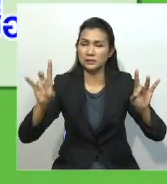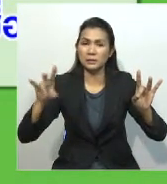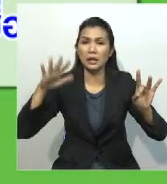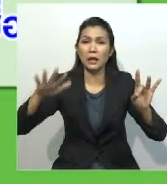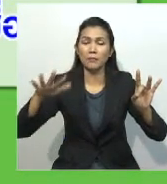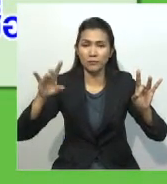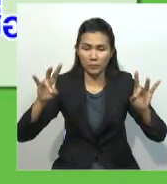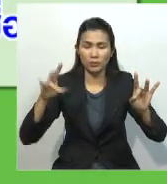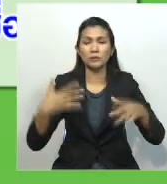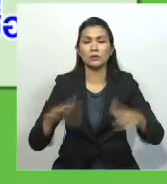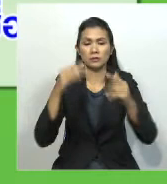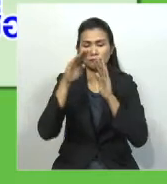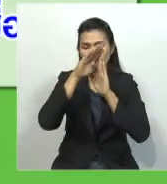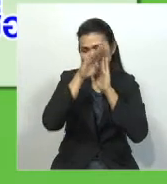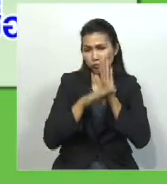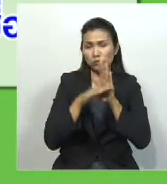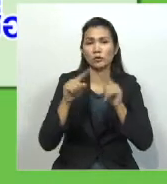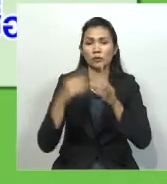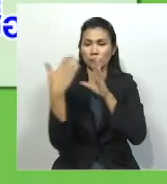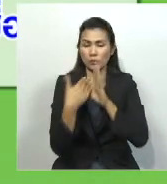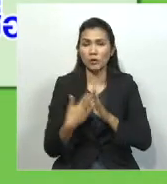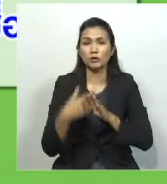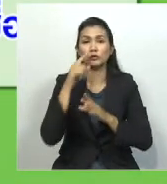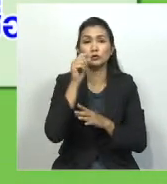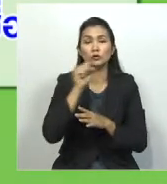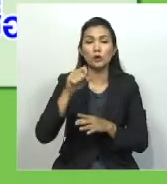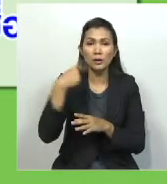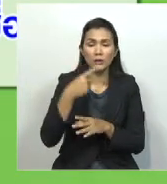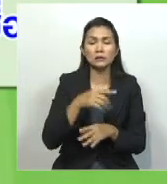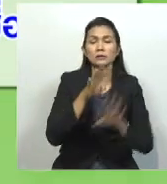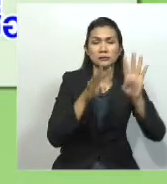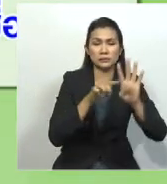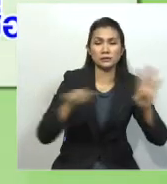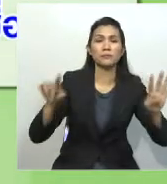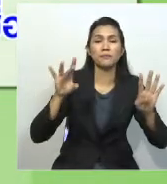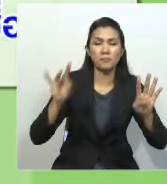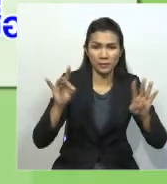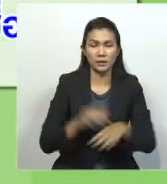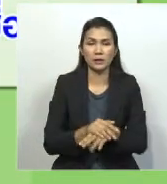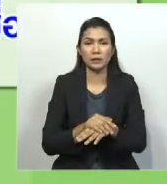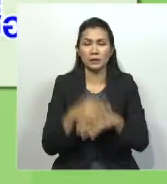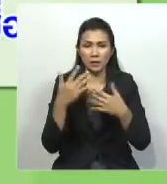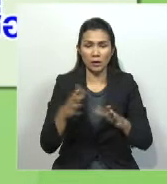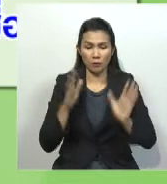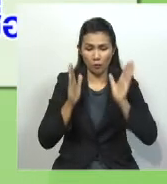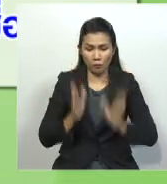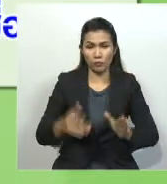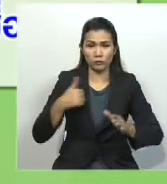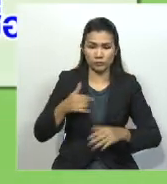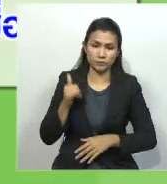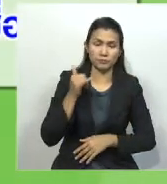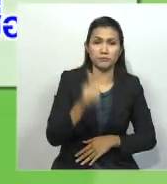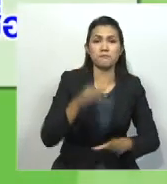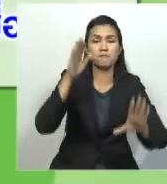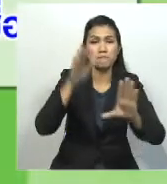าศรายละเอียดการรับสมัครส.ส.ระหว่างวันที่4ถึง8กุมภาพันธ์กำหนดรายละเอียดสำหรับผู้สมั